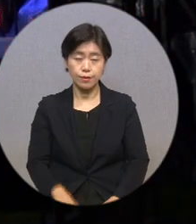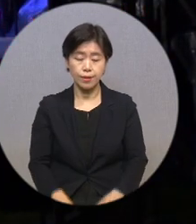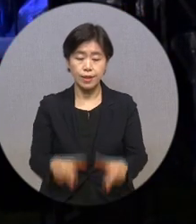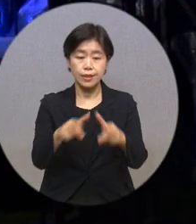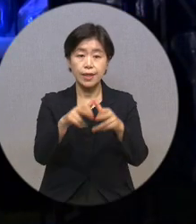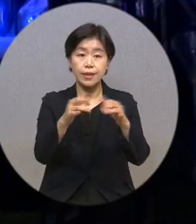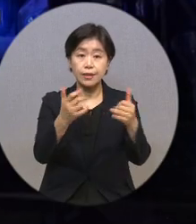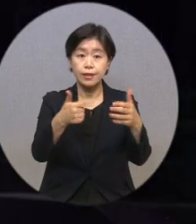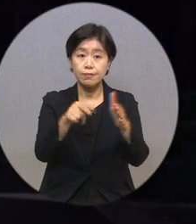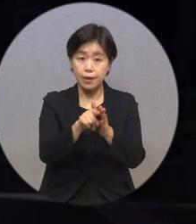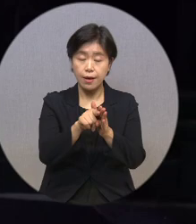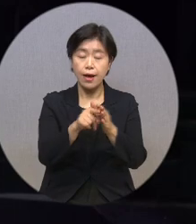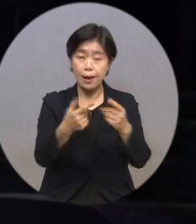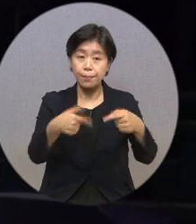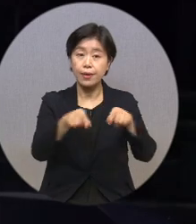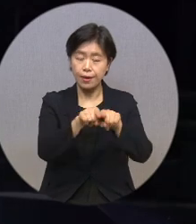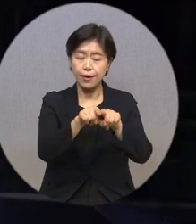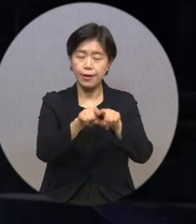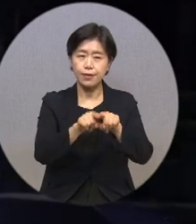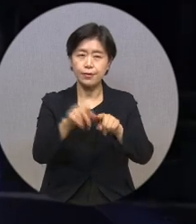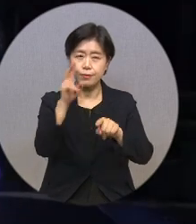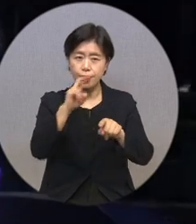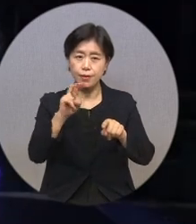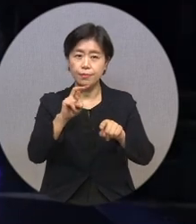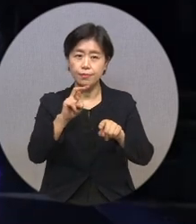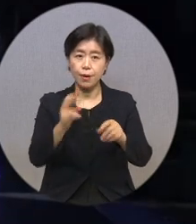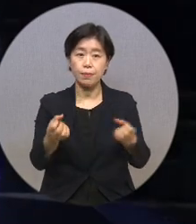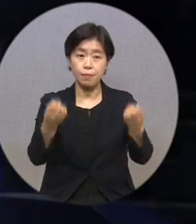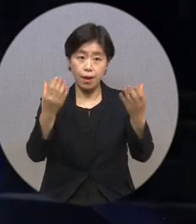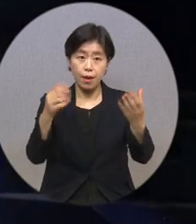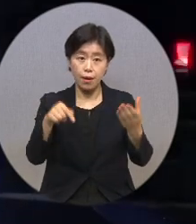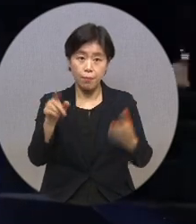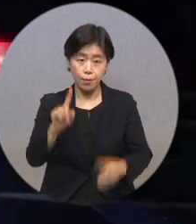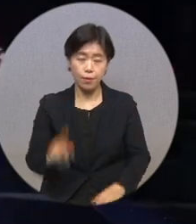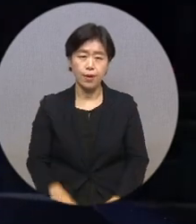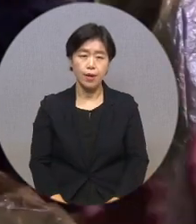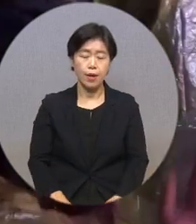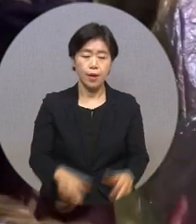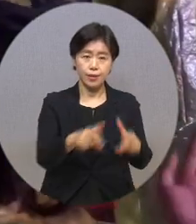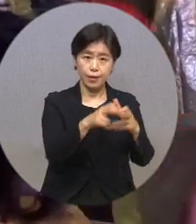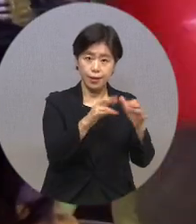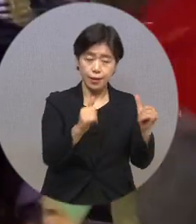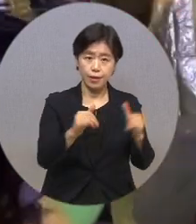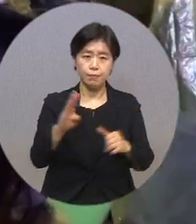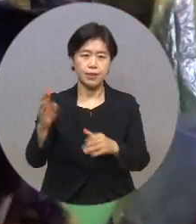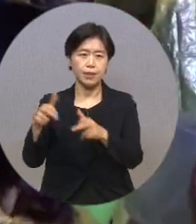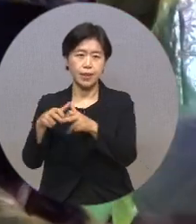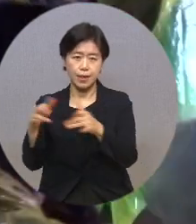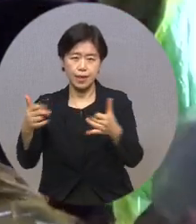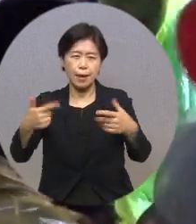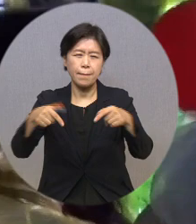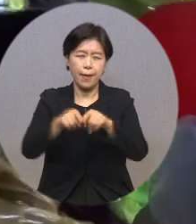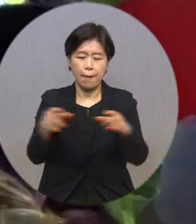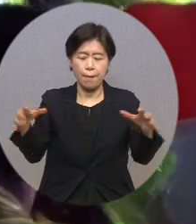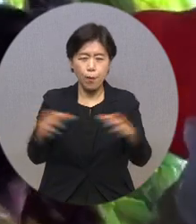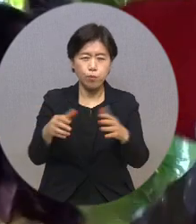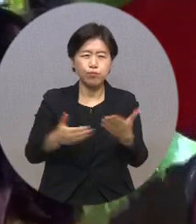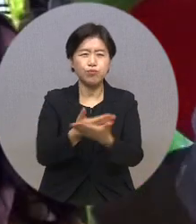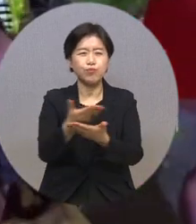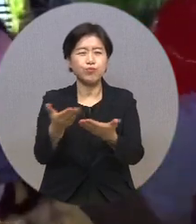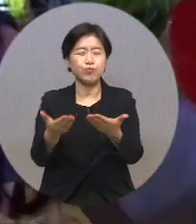함께하는 열린음악회는 음악이라는 장르를 통해 장애인과 비장애인 간의 아름다운 소통의 자리를 만들고자